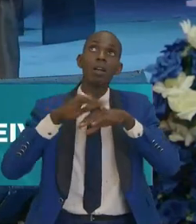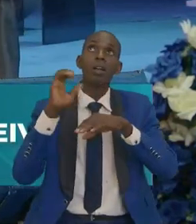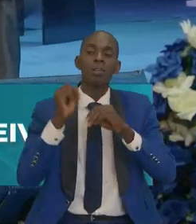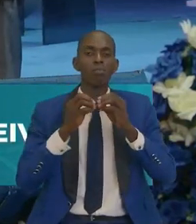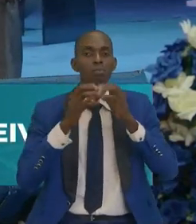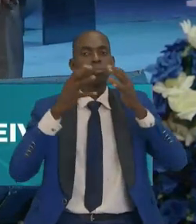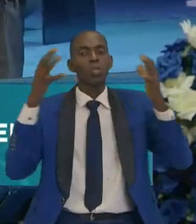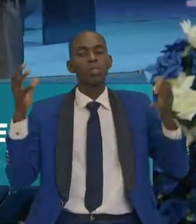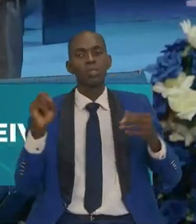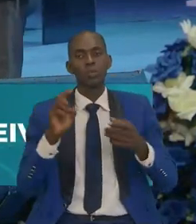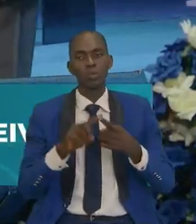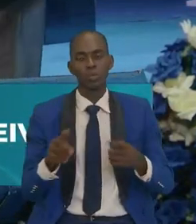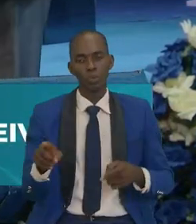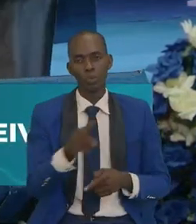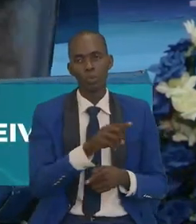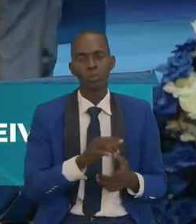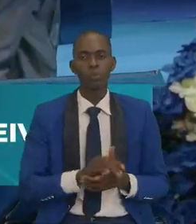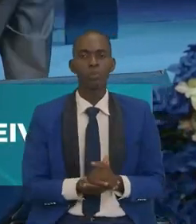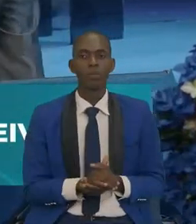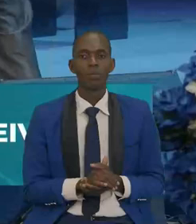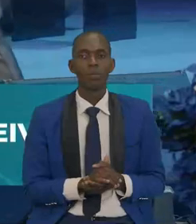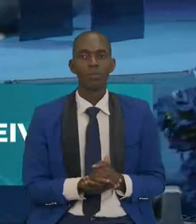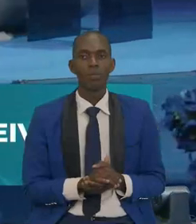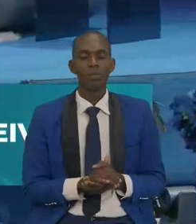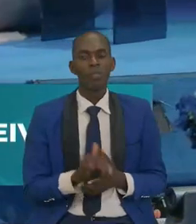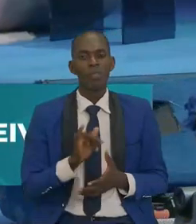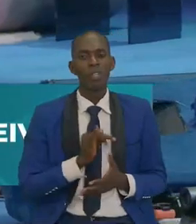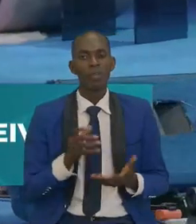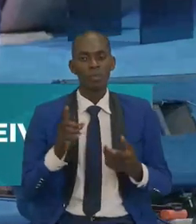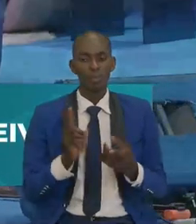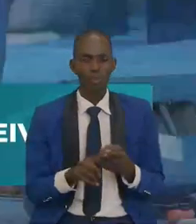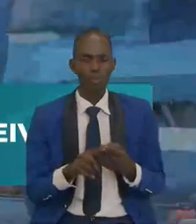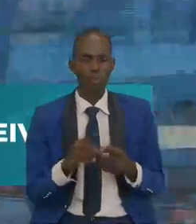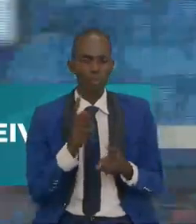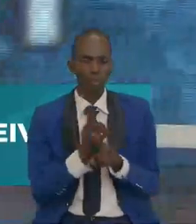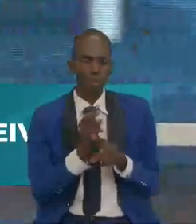Comment pourrais-je vous expliquer l'abondance du ciel à vous?